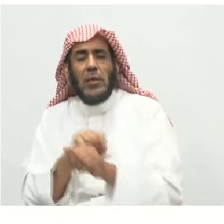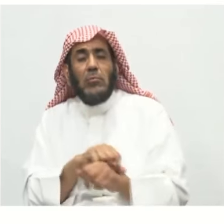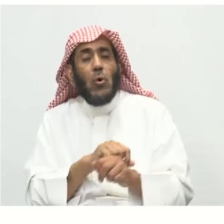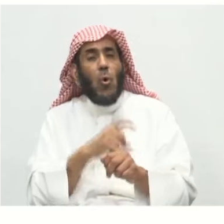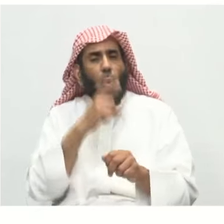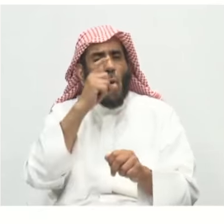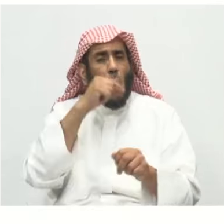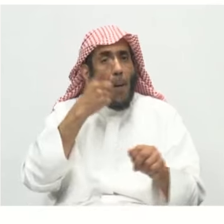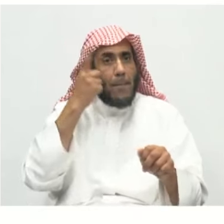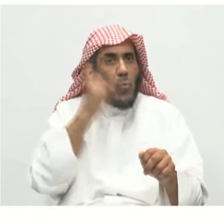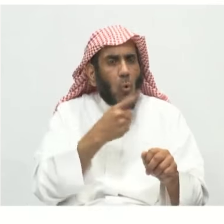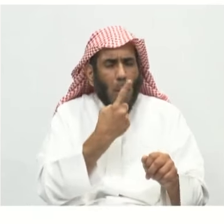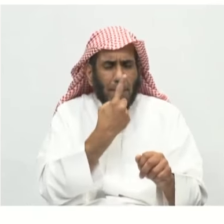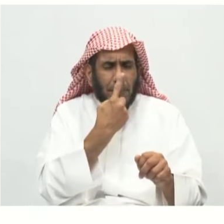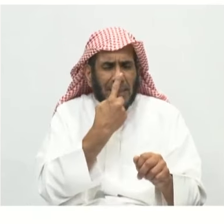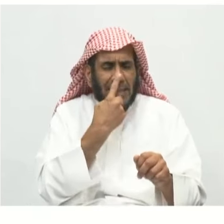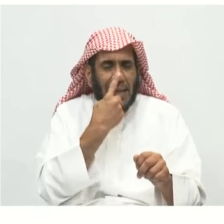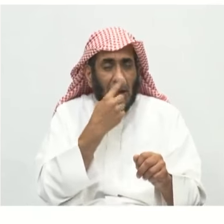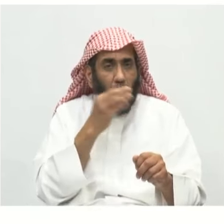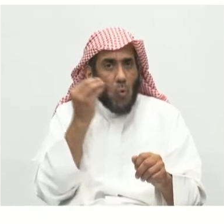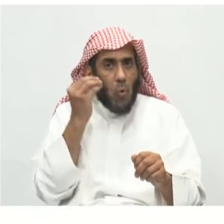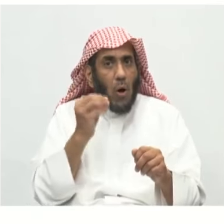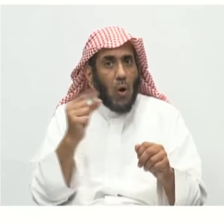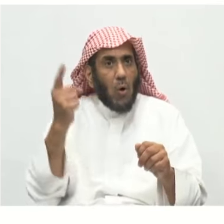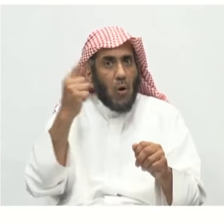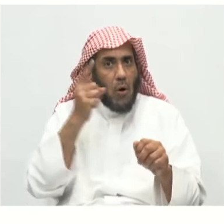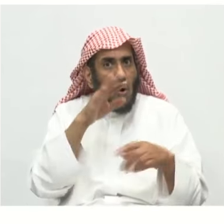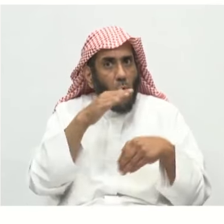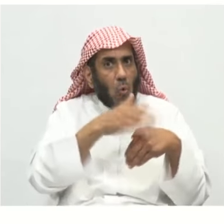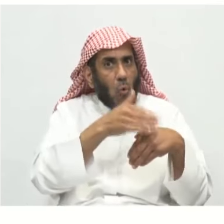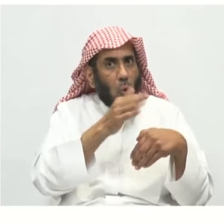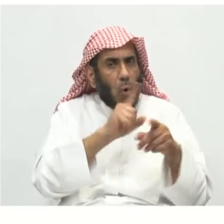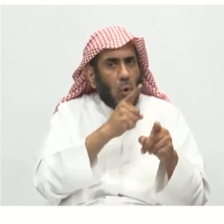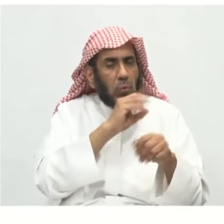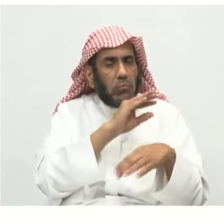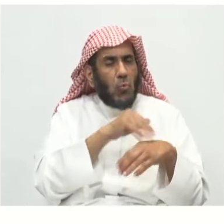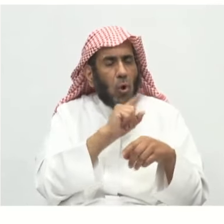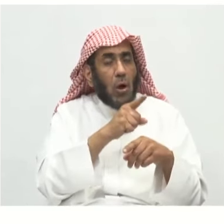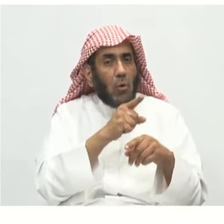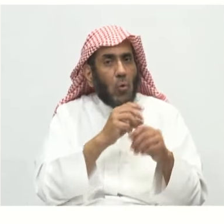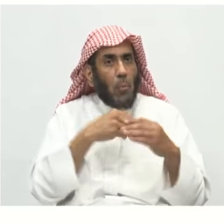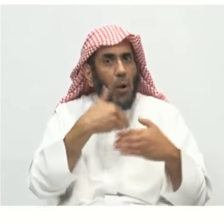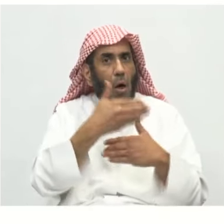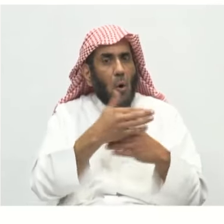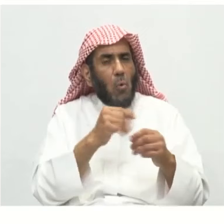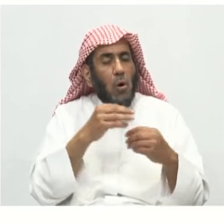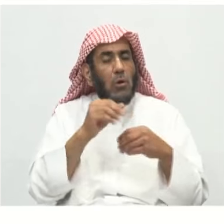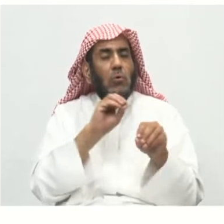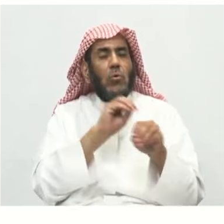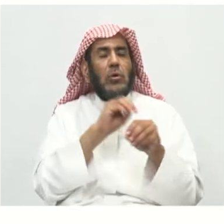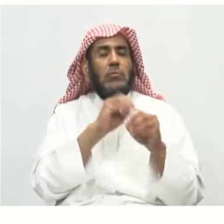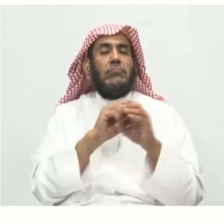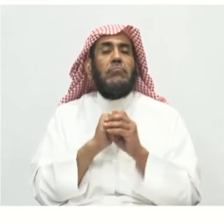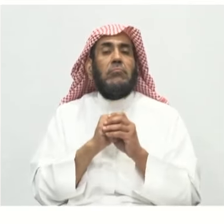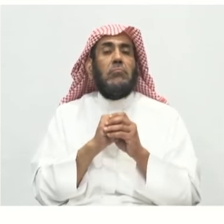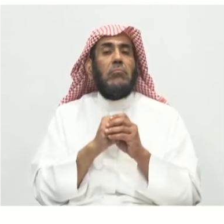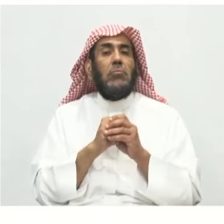يامره بالطاعه ويذكره بالعواقب من النصيحه العظه من نصيحه وذكر نصيحه